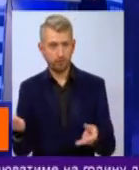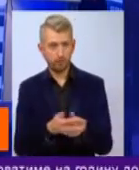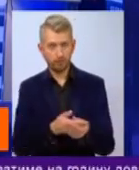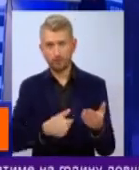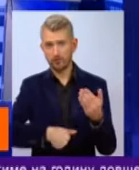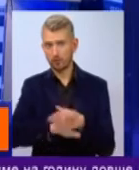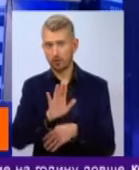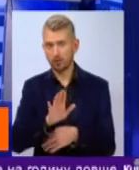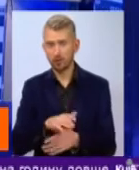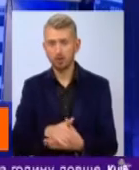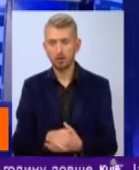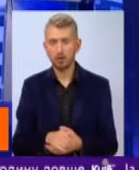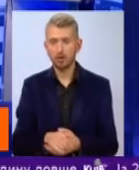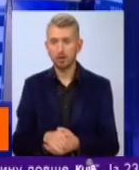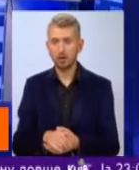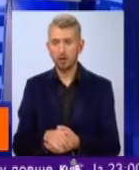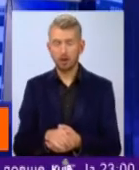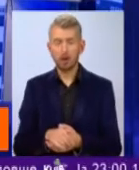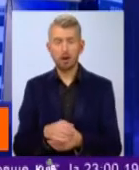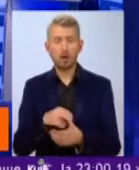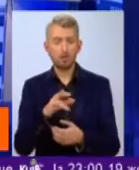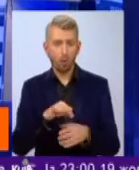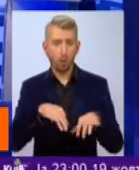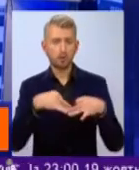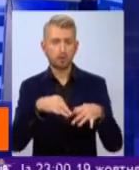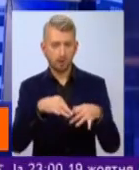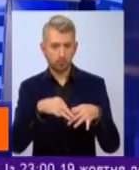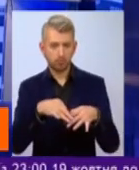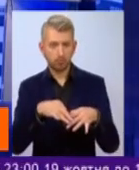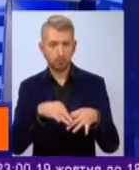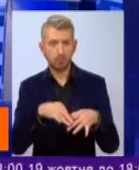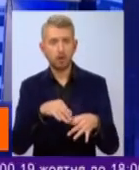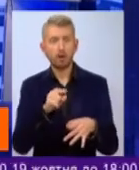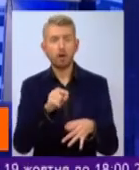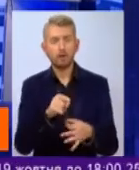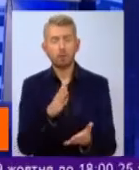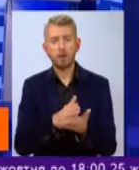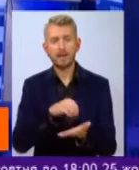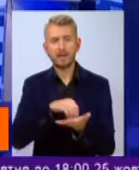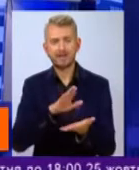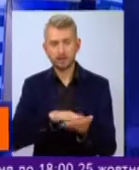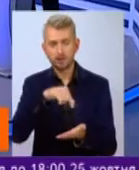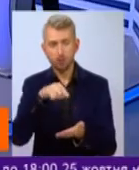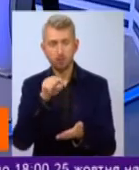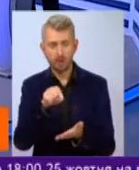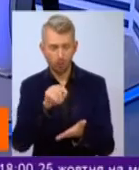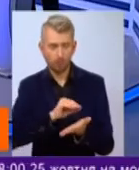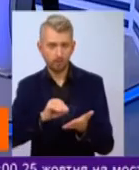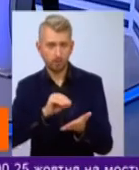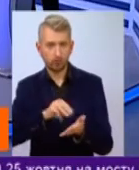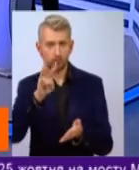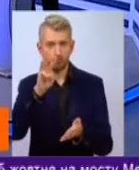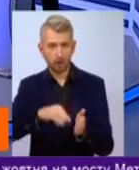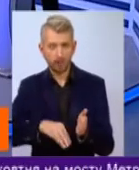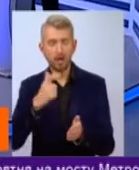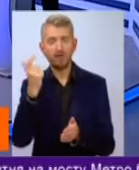пішов гуляти містом, а буде талончик. По транспортному засобу ви маєте реєстраційний номер, на нього виписується, і відповідно